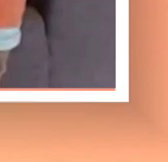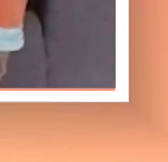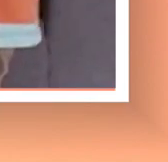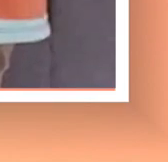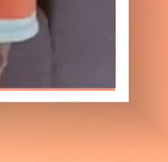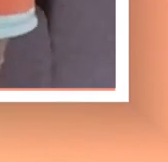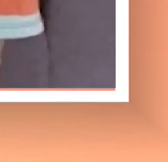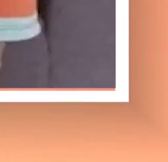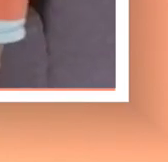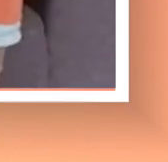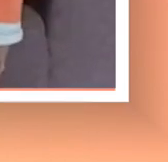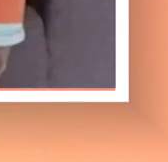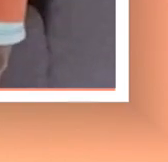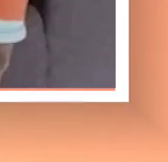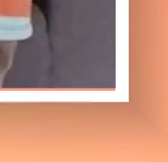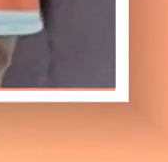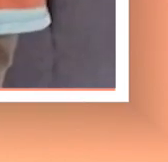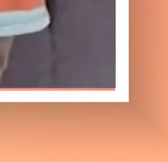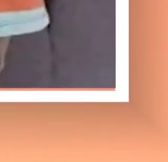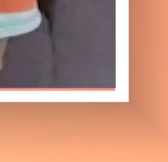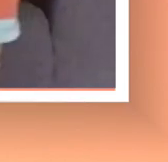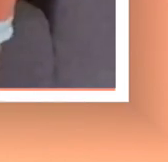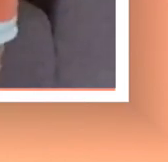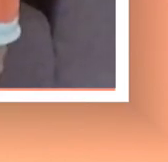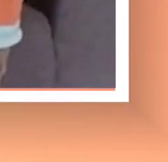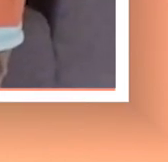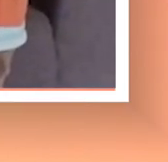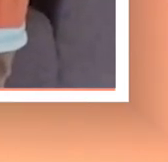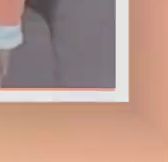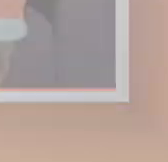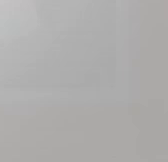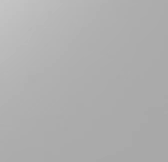sky Oh Rainbow